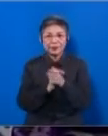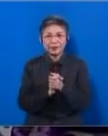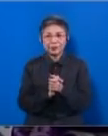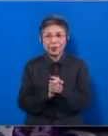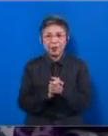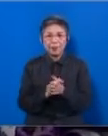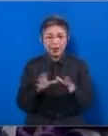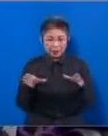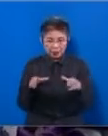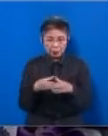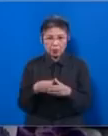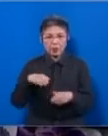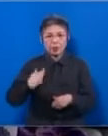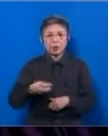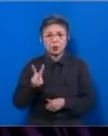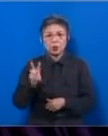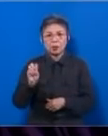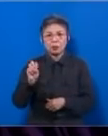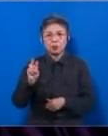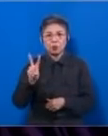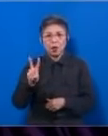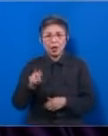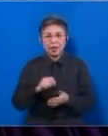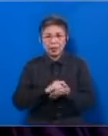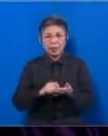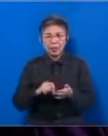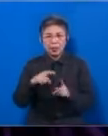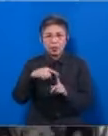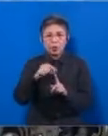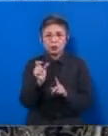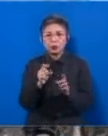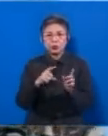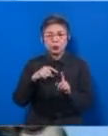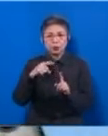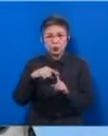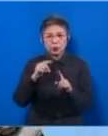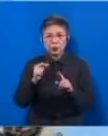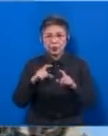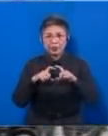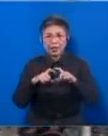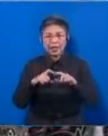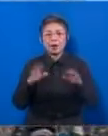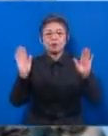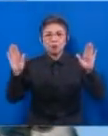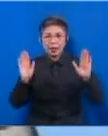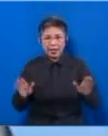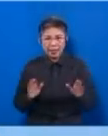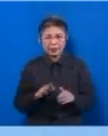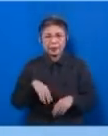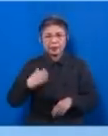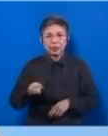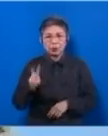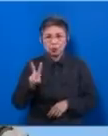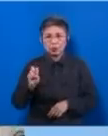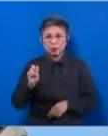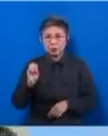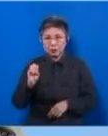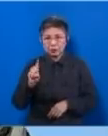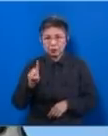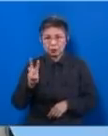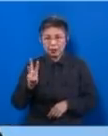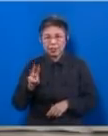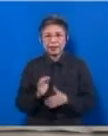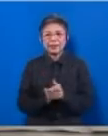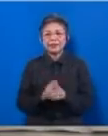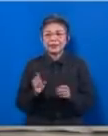Mereka terbentuk pada 2002 lalu dengan nama Tutra Budaya. Pada 2013, mereka berganti nama menjadi Distra